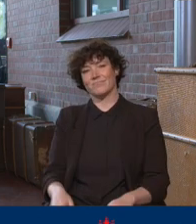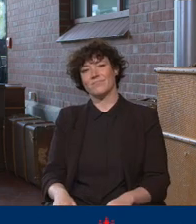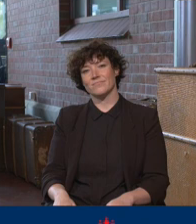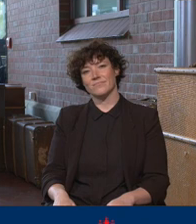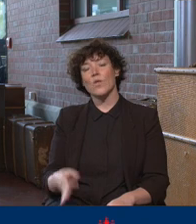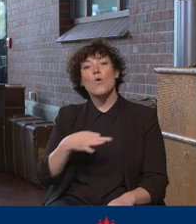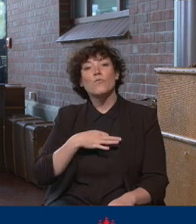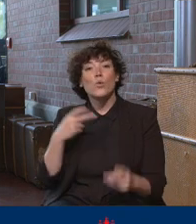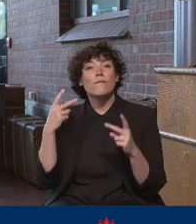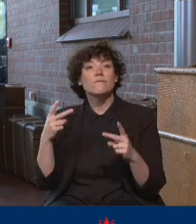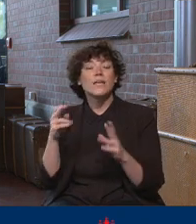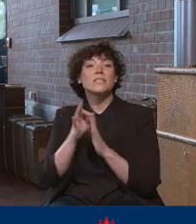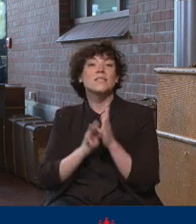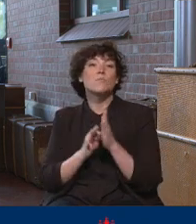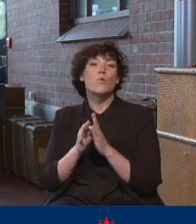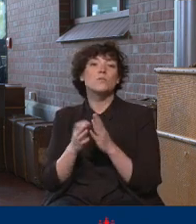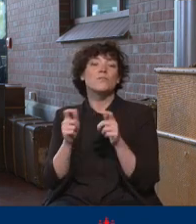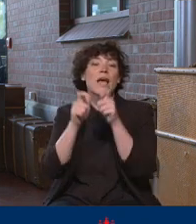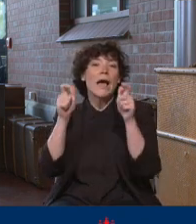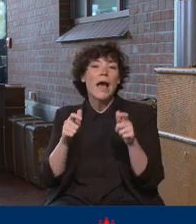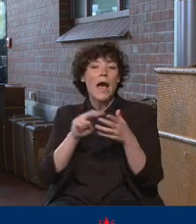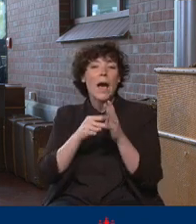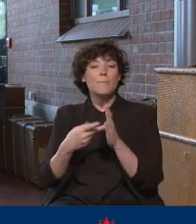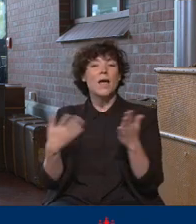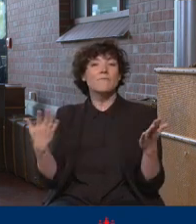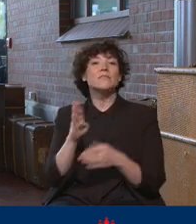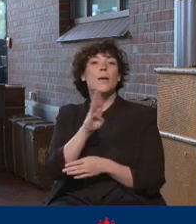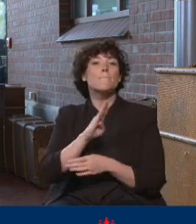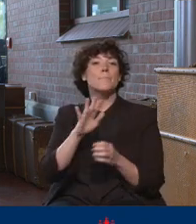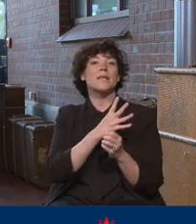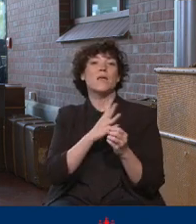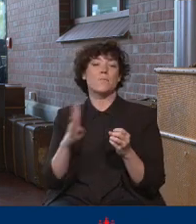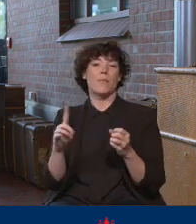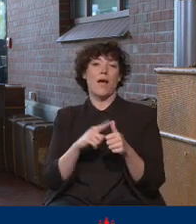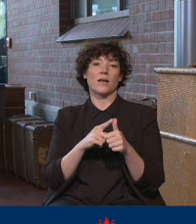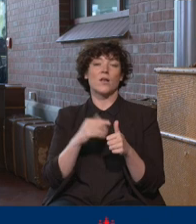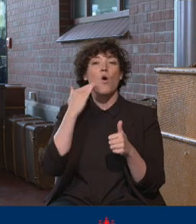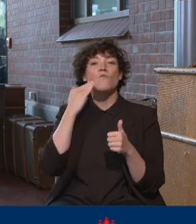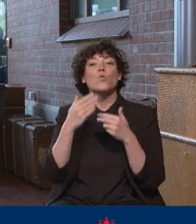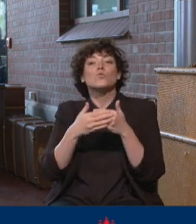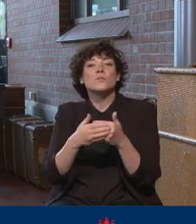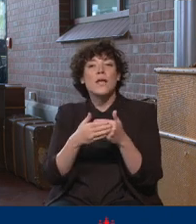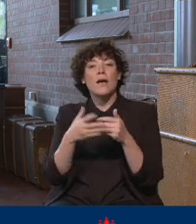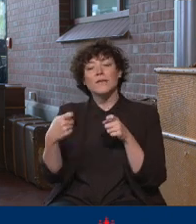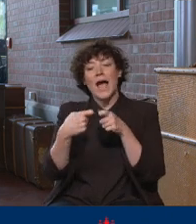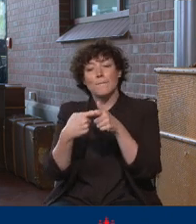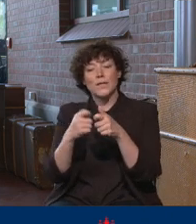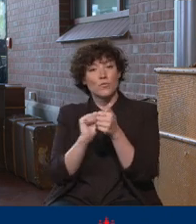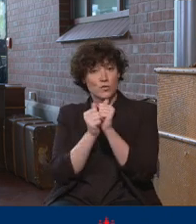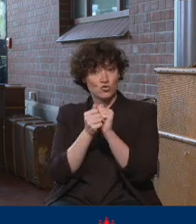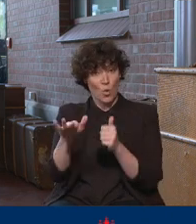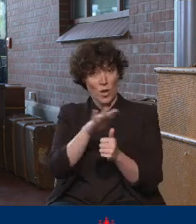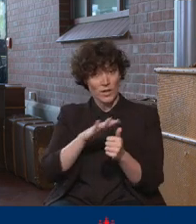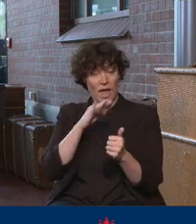rahmenplan sind einmal der pille bat wohnungsnahe grün und sportanlagen mit zugang zum wasser zu billig sind gerade heutzutage